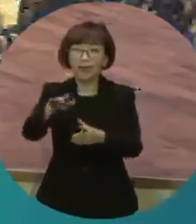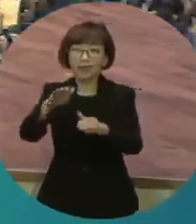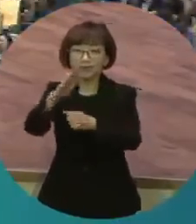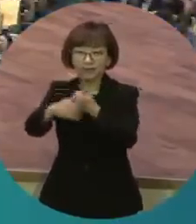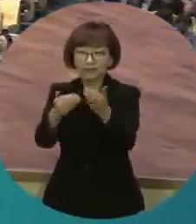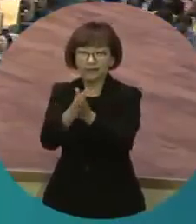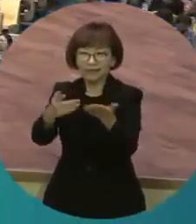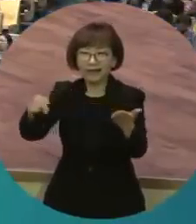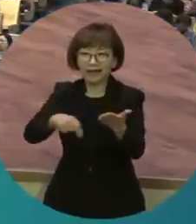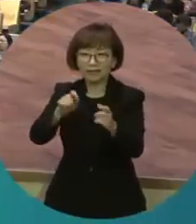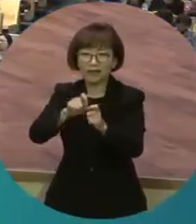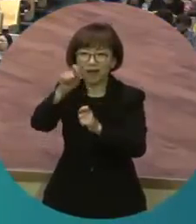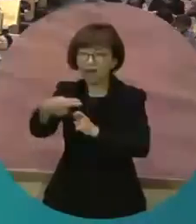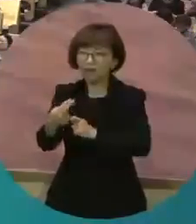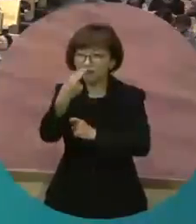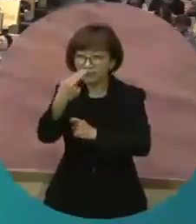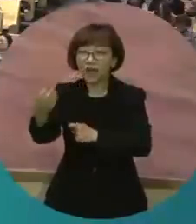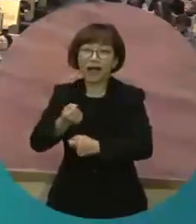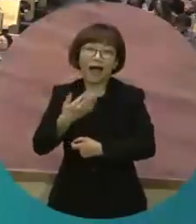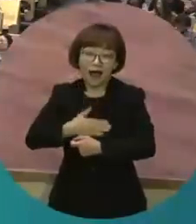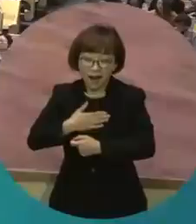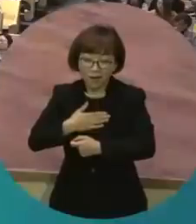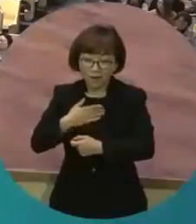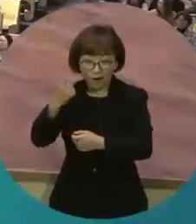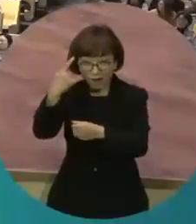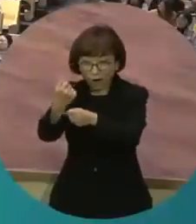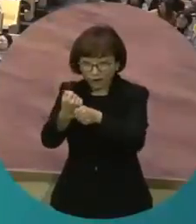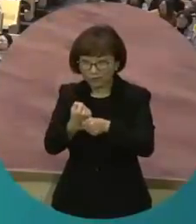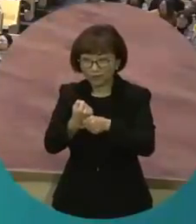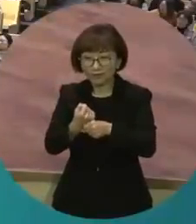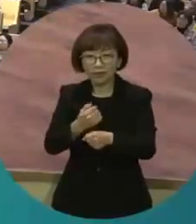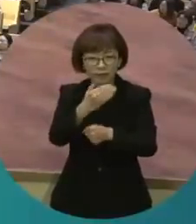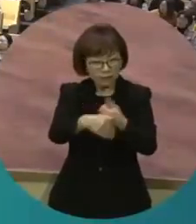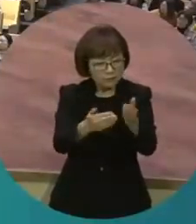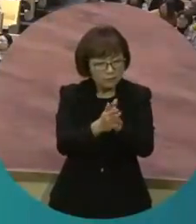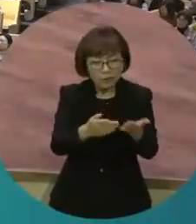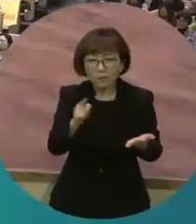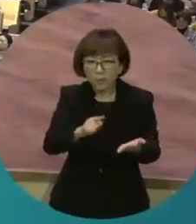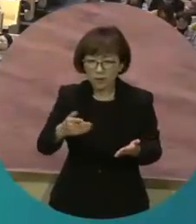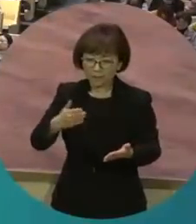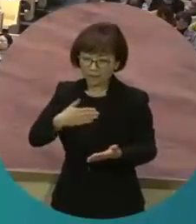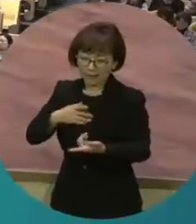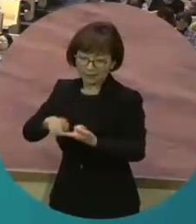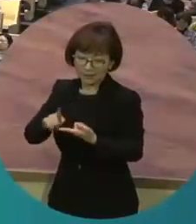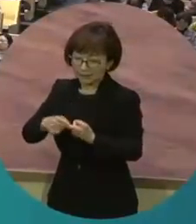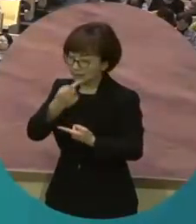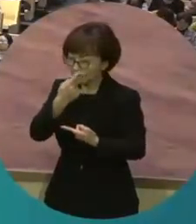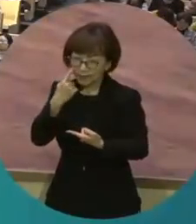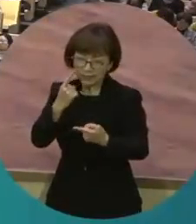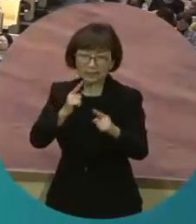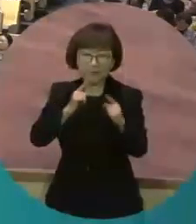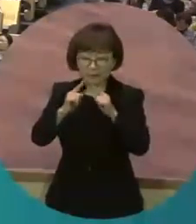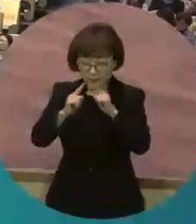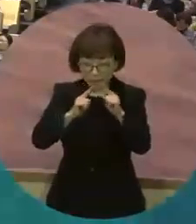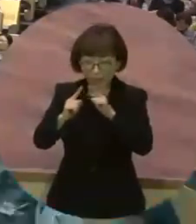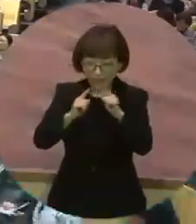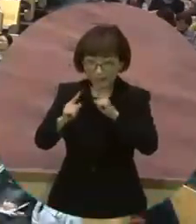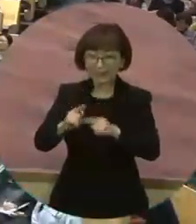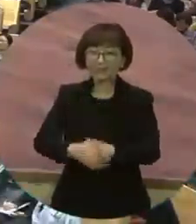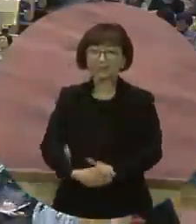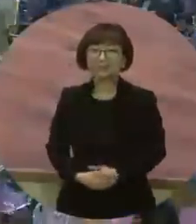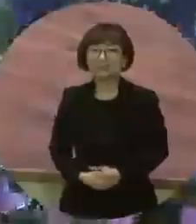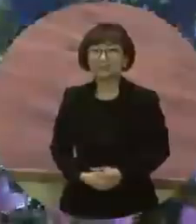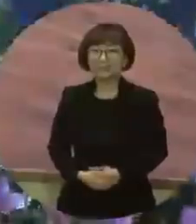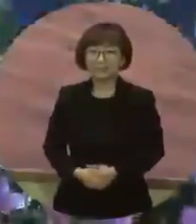얻는 줄 생각하고 성경을 연구하거니와 이 성경이 곧 내게 대하여 증언하는 것이니라. 예수님이 하신 말씀, 이